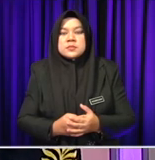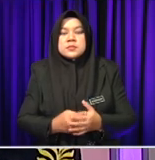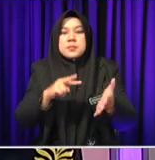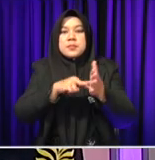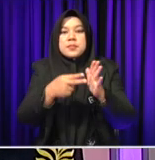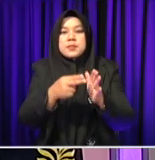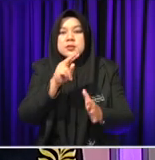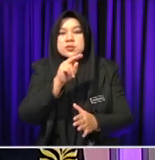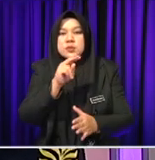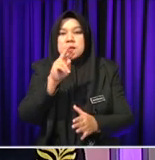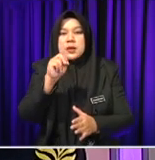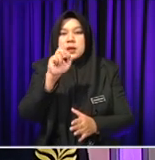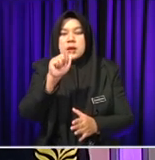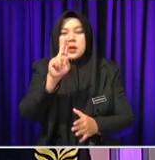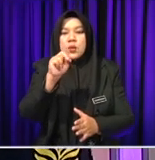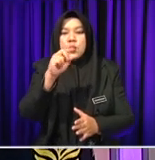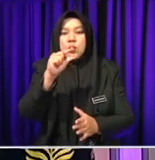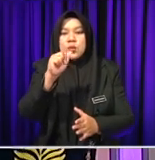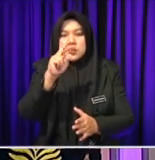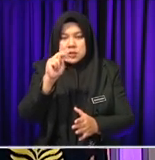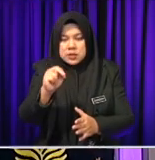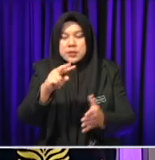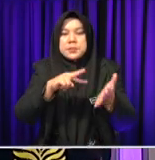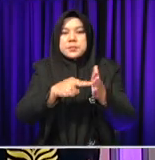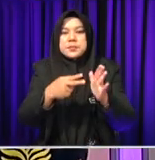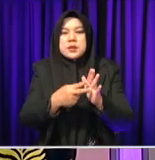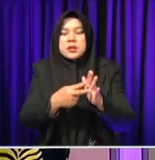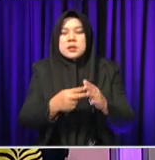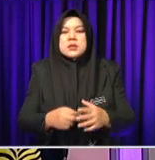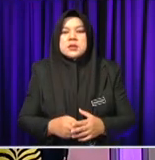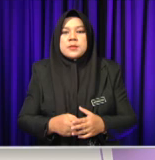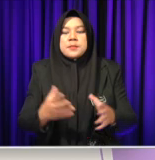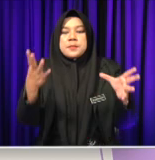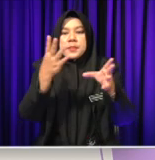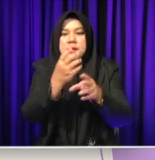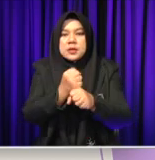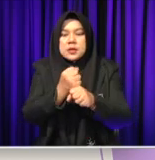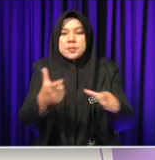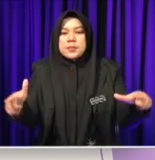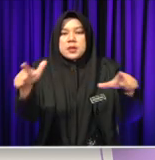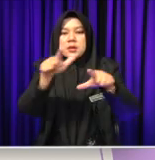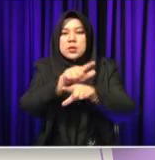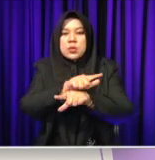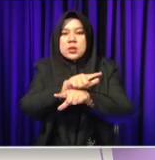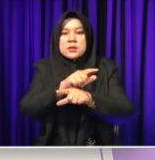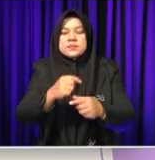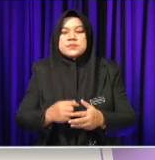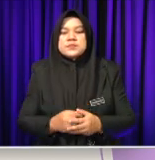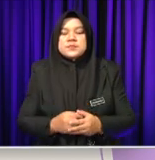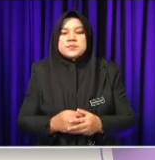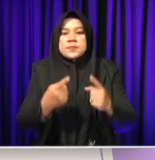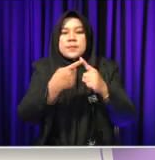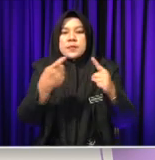maksud naungan dulu okey Apa maksud naungan okey maksud naungan ialah mendapat perlindungan